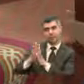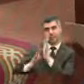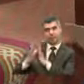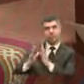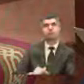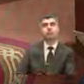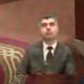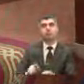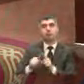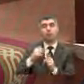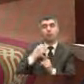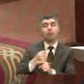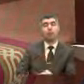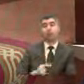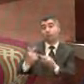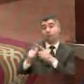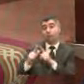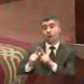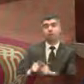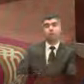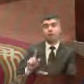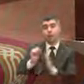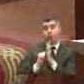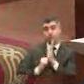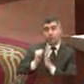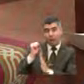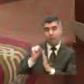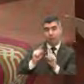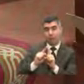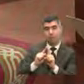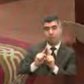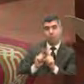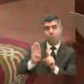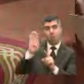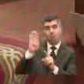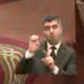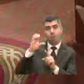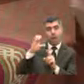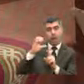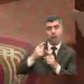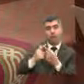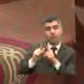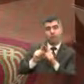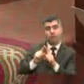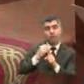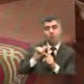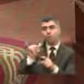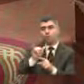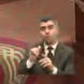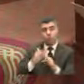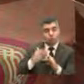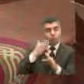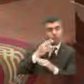لسلك الإجازة حتى نمنح لهذه الطلبة مهارات وكفايات